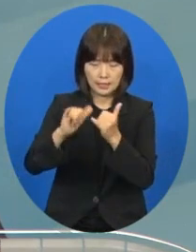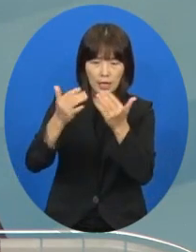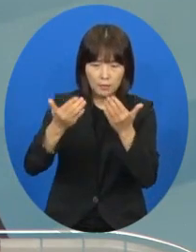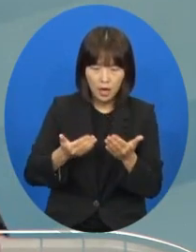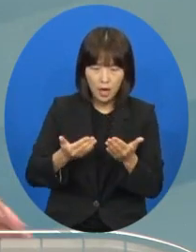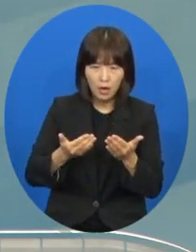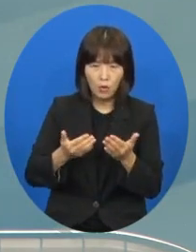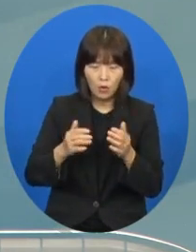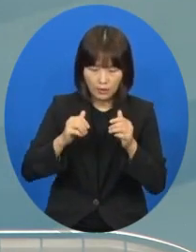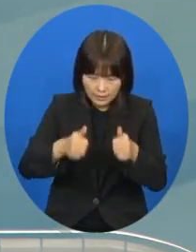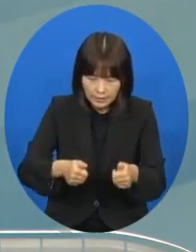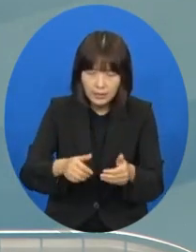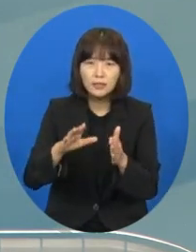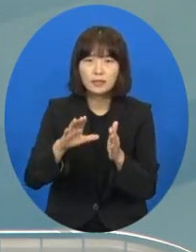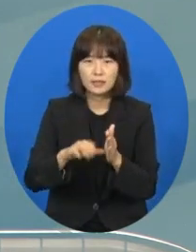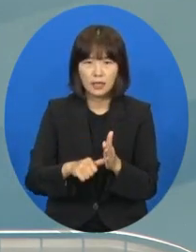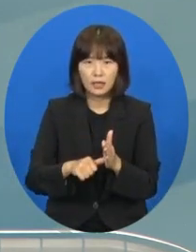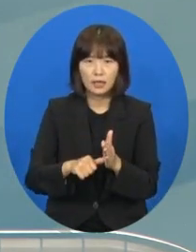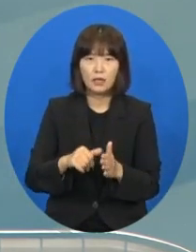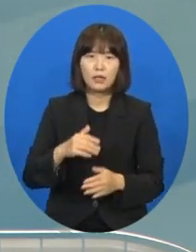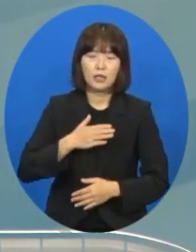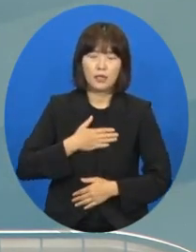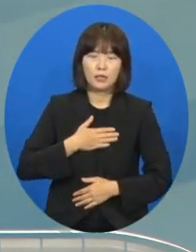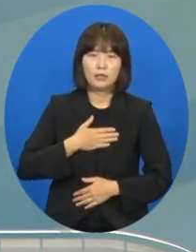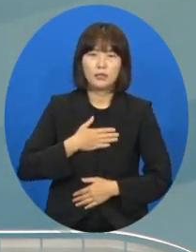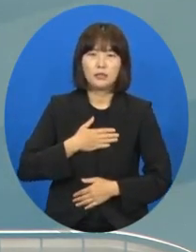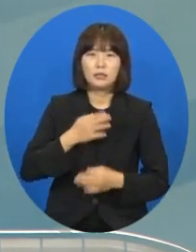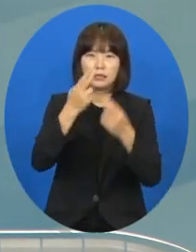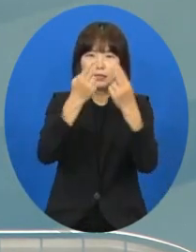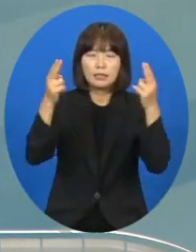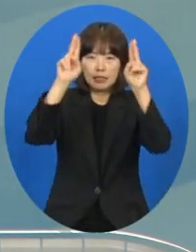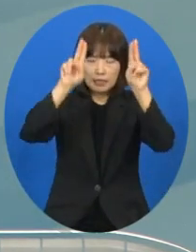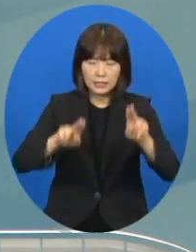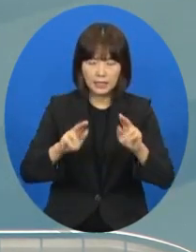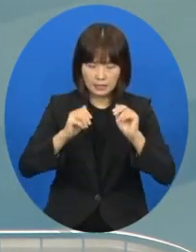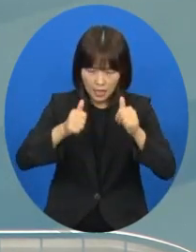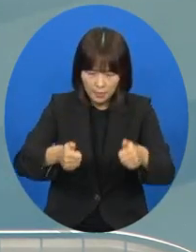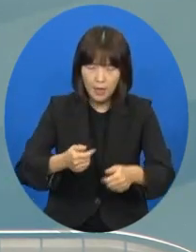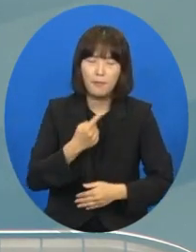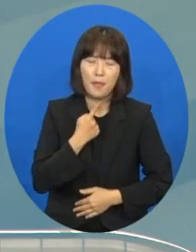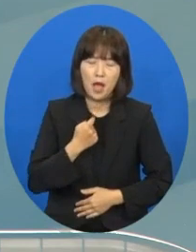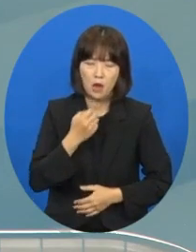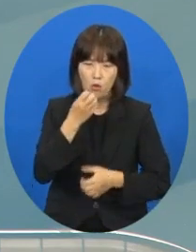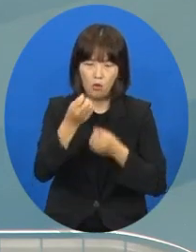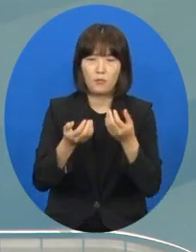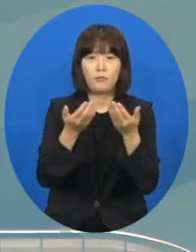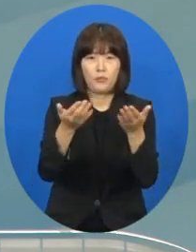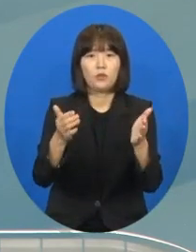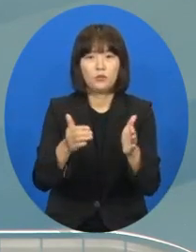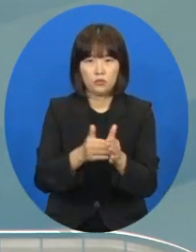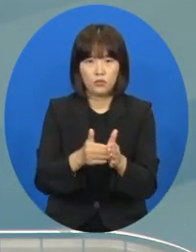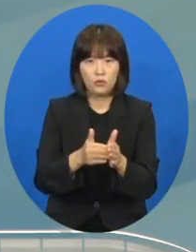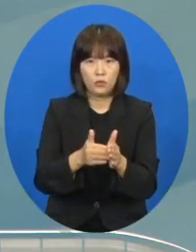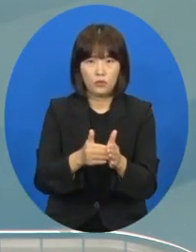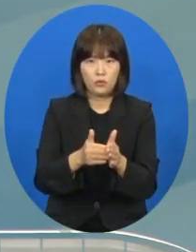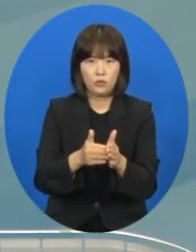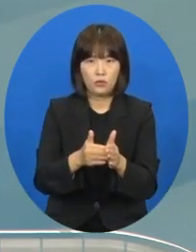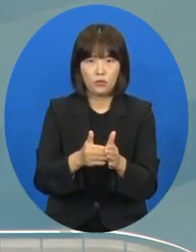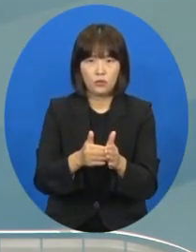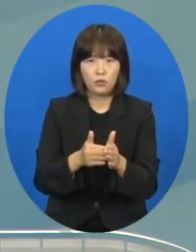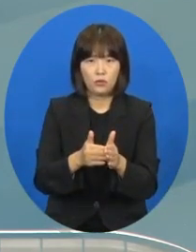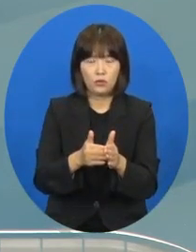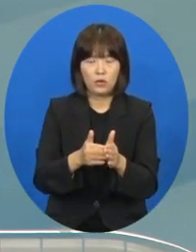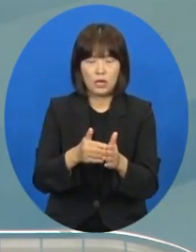인사를 하시면서 자기는 신사 참배했다고 고백했습니다. 그런 자기가 이런 상을